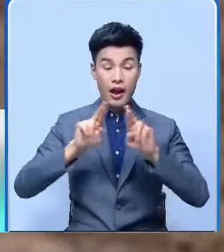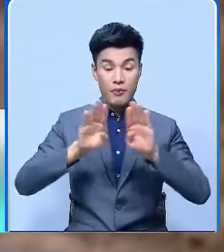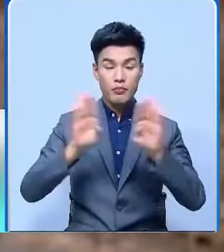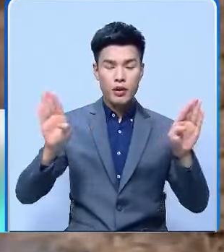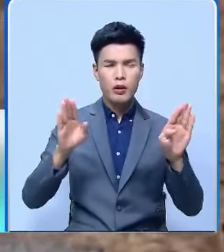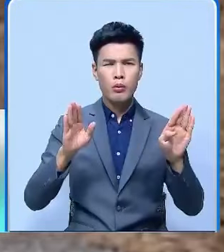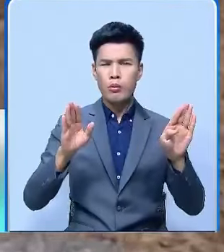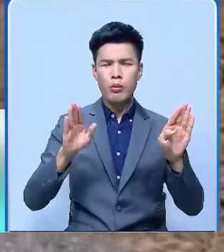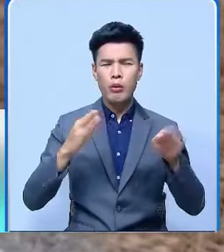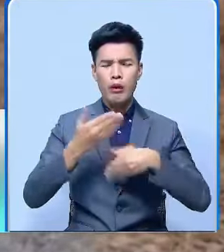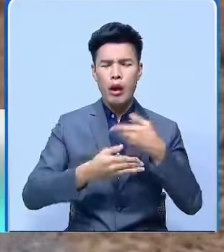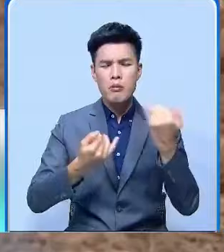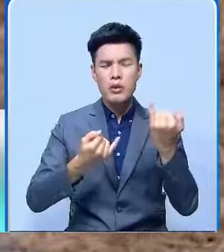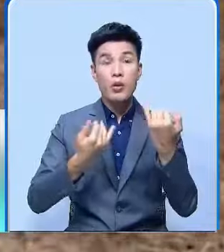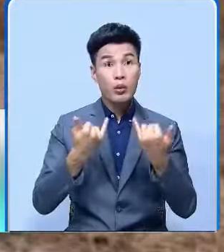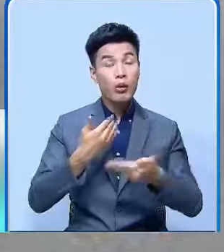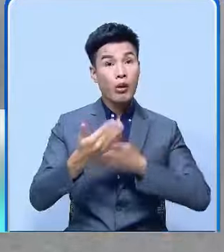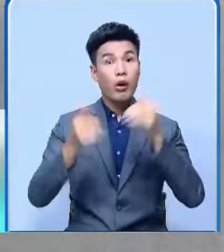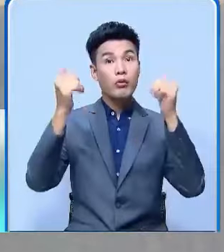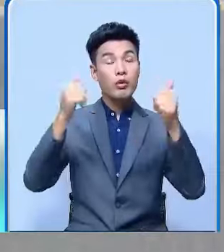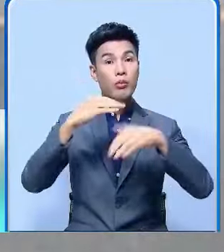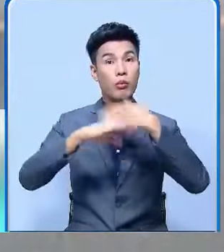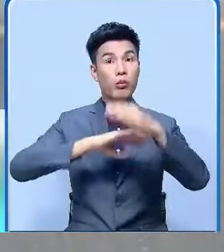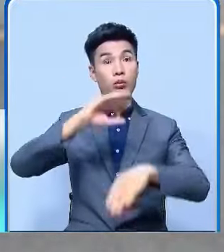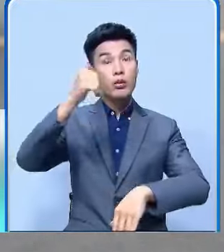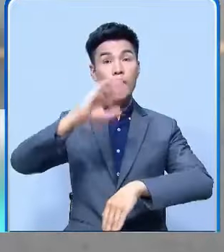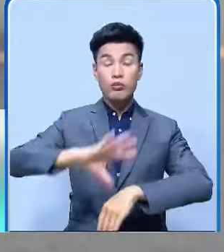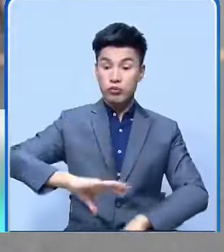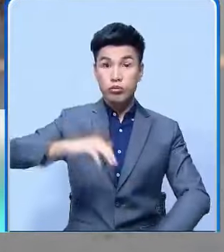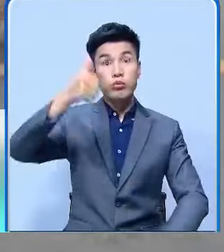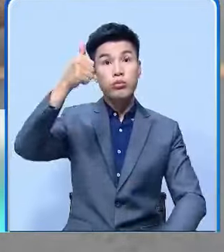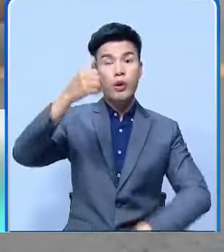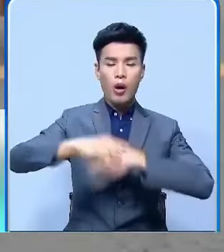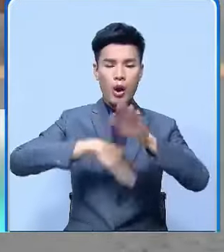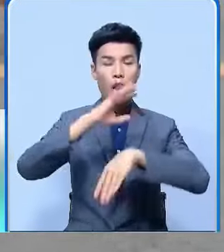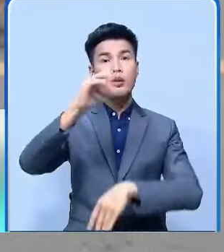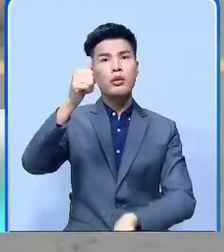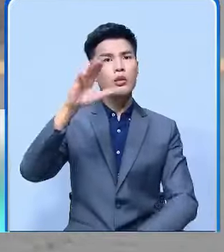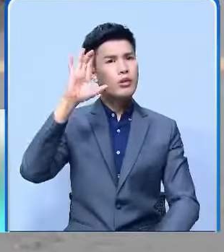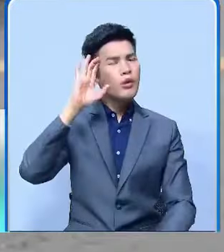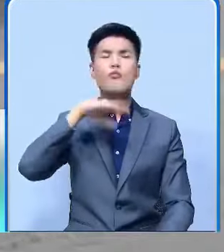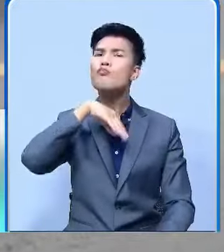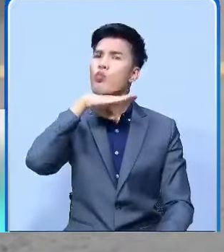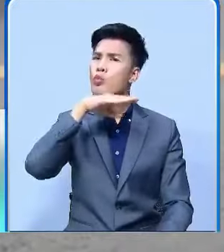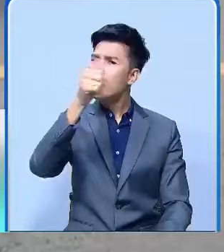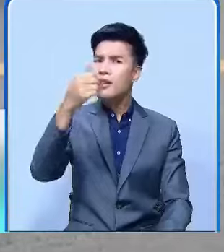ม่รอดแต่ตอนนี้เนี่ยค้าขายดีทุกอย่างมันพลิกผันทุกอย่างมันเป็นเรื่องหมู โอ้